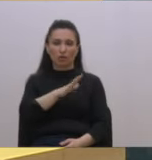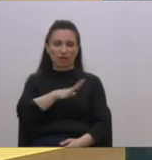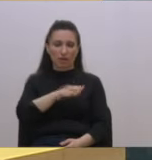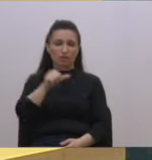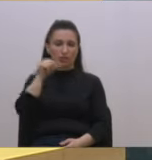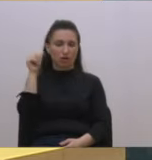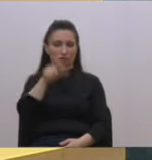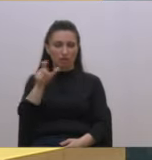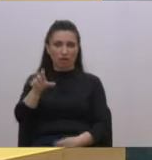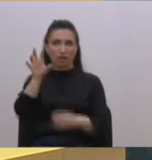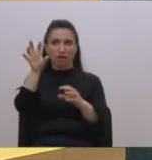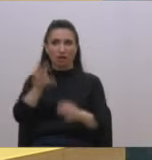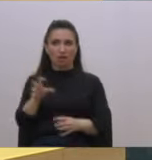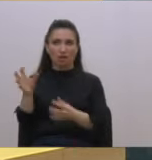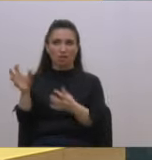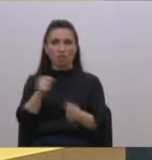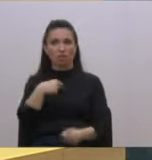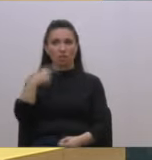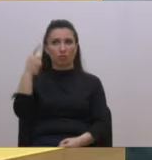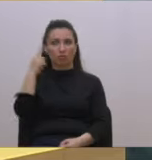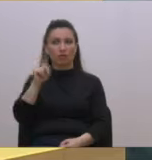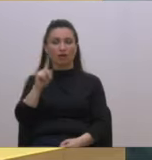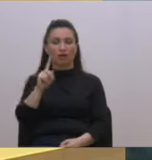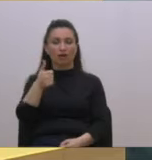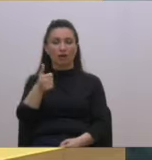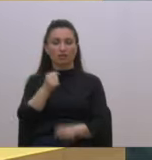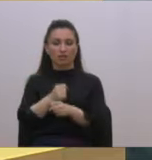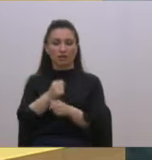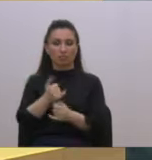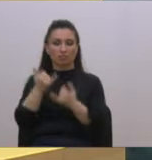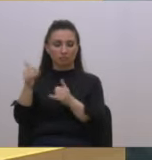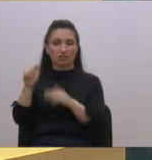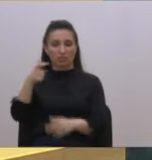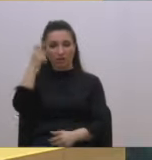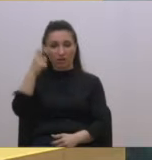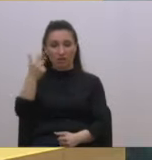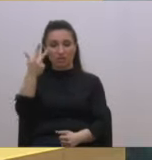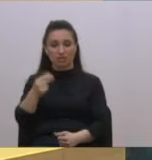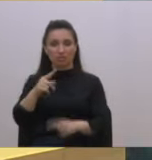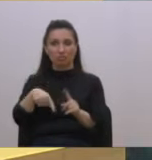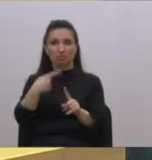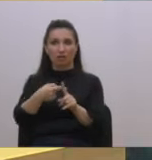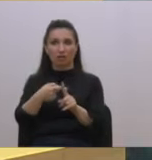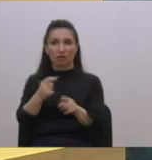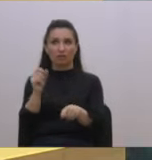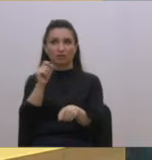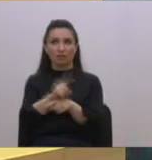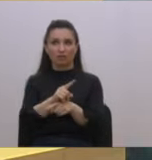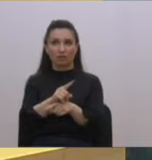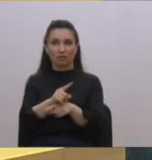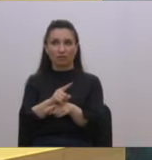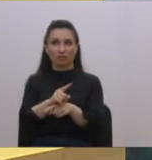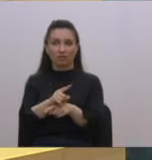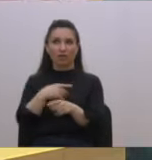დროს, კანონი რომ მიიღეთ და გეგონათ რომ კარგ საქმეს უკეთებდით ივანიშვილს, სამი დღის მერე დაგავალათ და